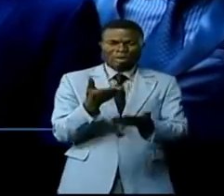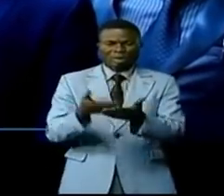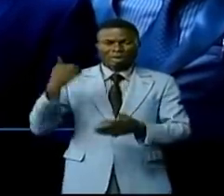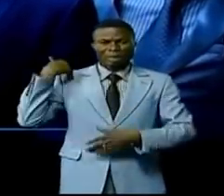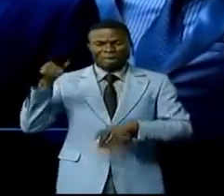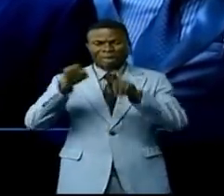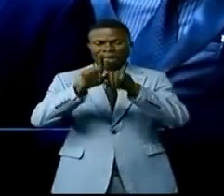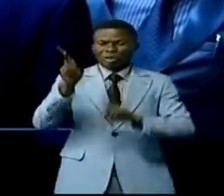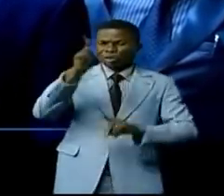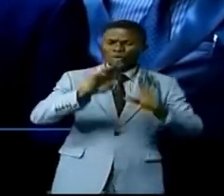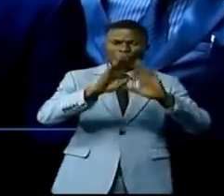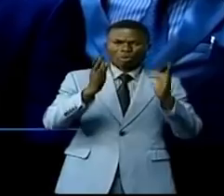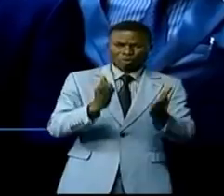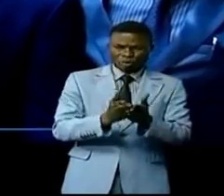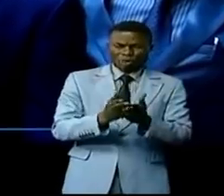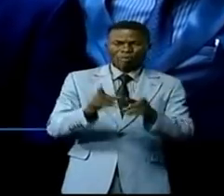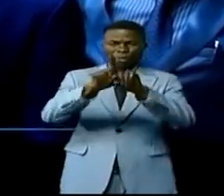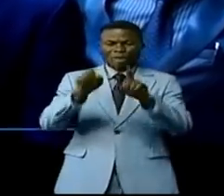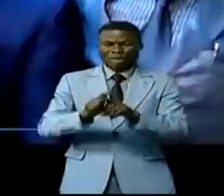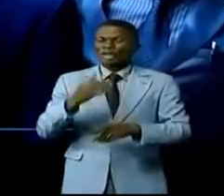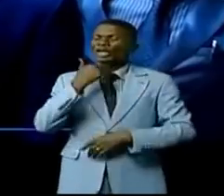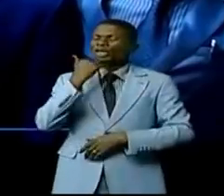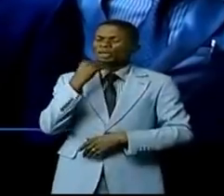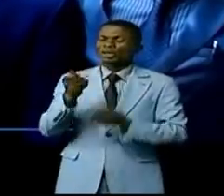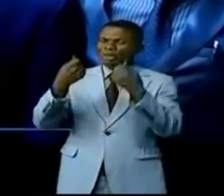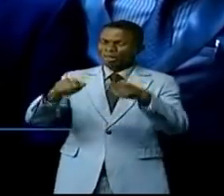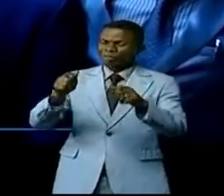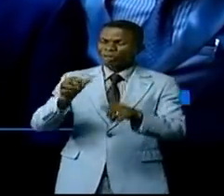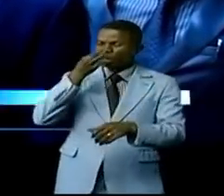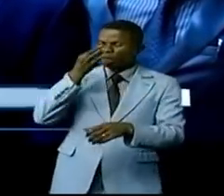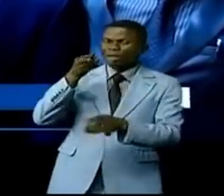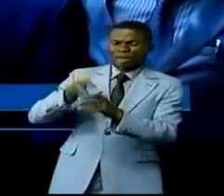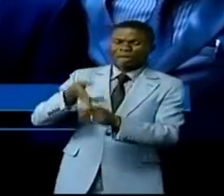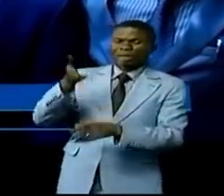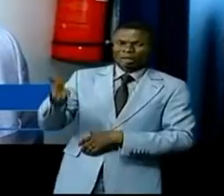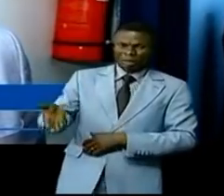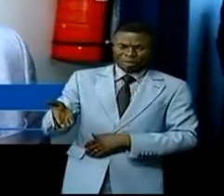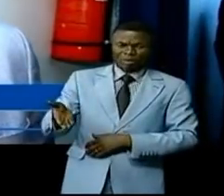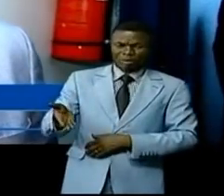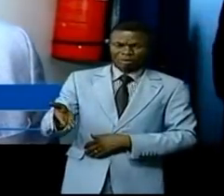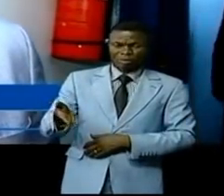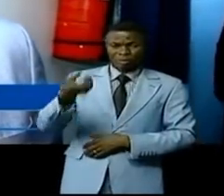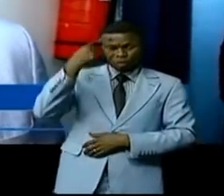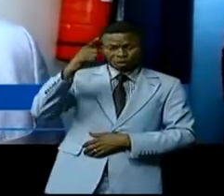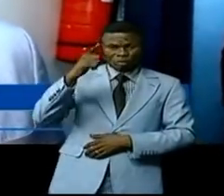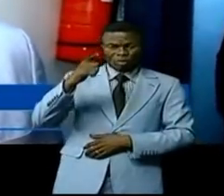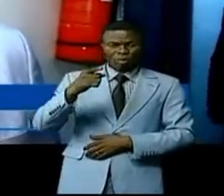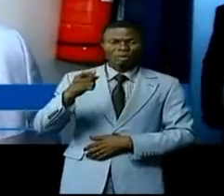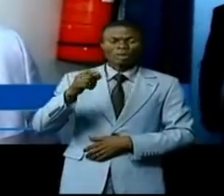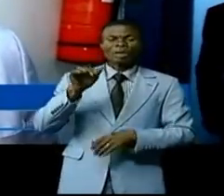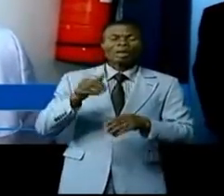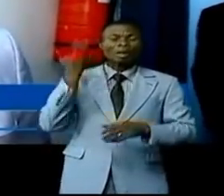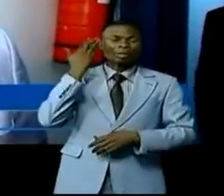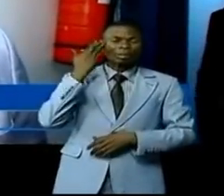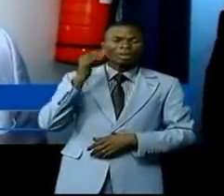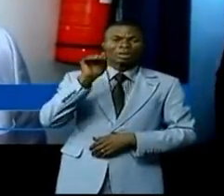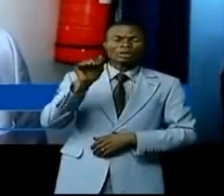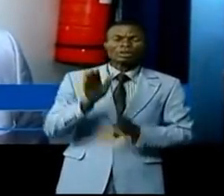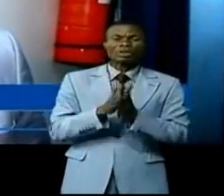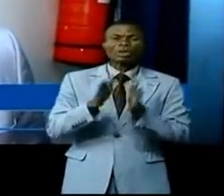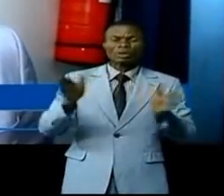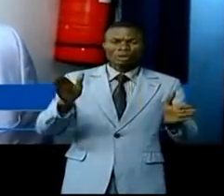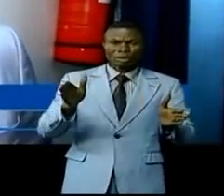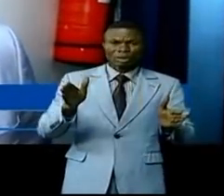l'intérêt de la population et de l'intérêt de la profession pétrolière. Pour pour Georges Ketel-Yamba, directeur